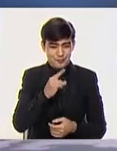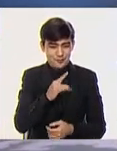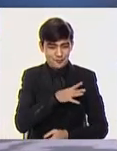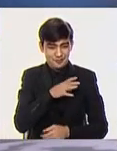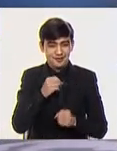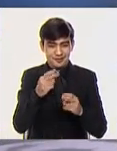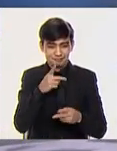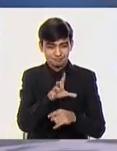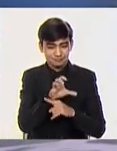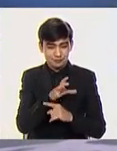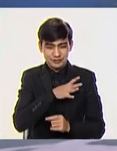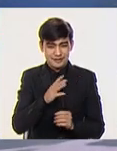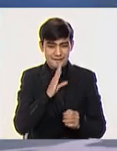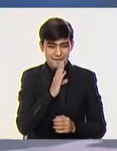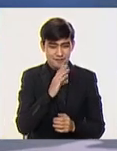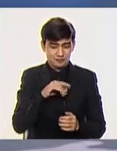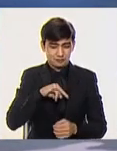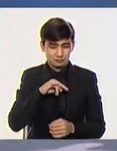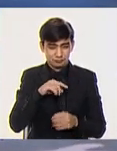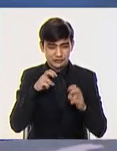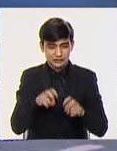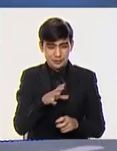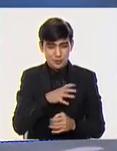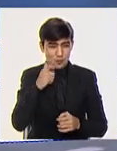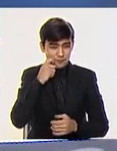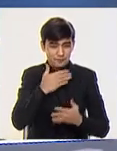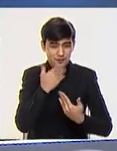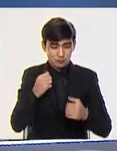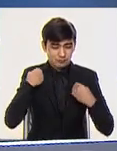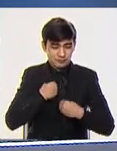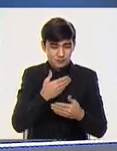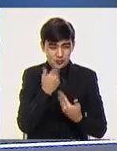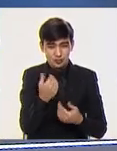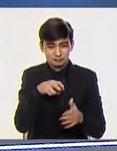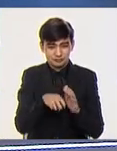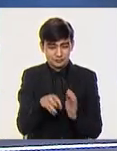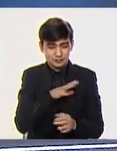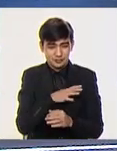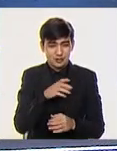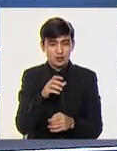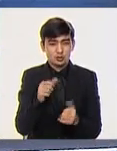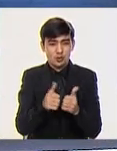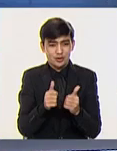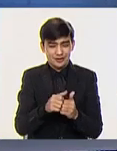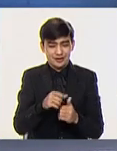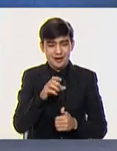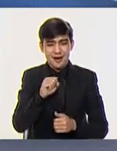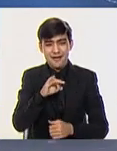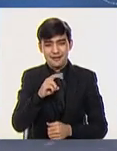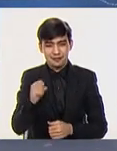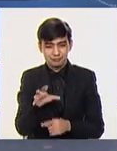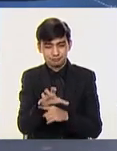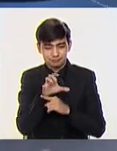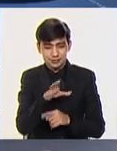этот снимок где девочка босиком съежившись сидит на заснеженном крыльце сделала соседка по имени аида но